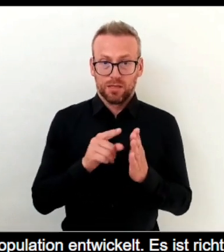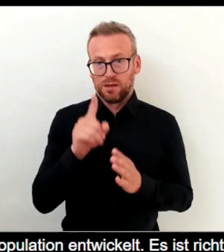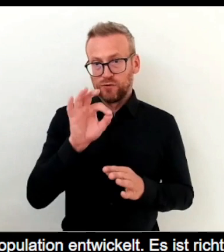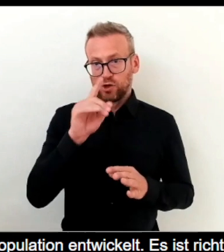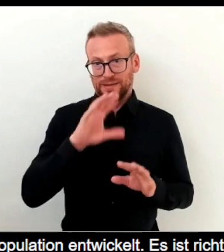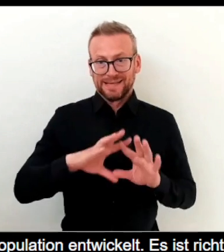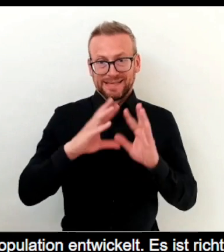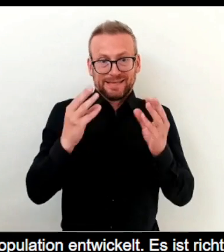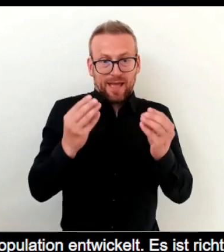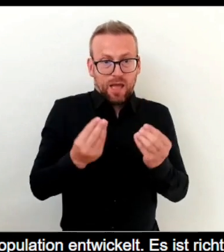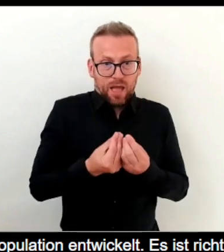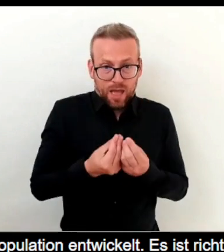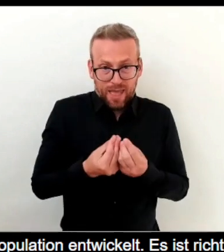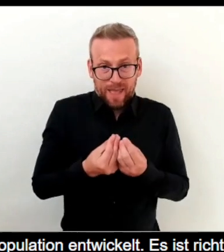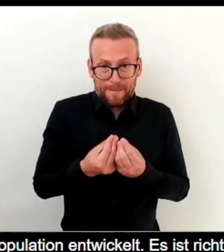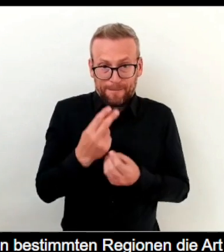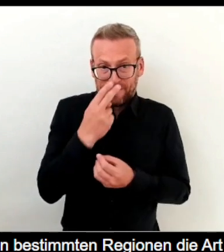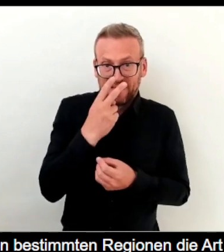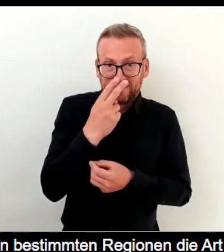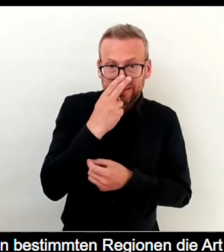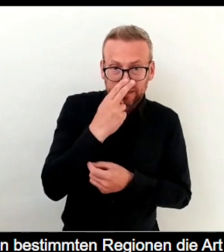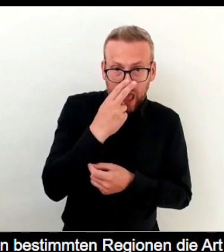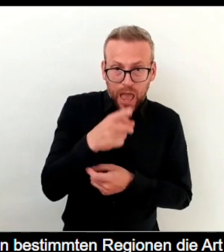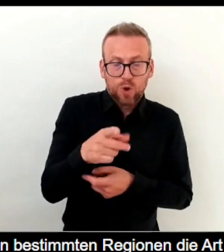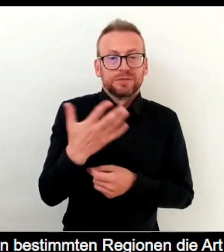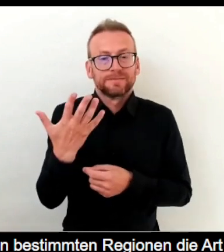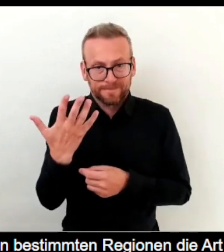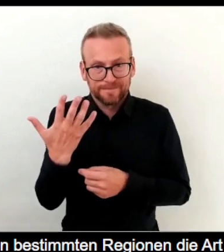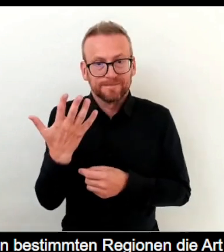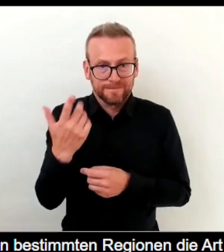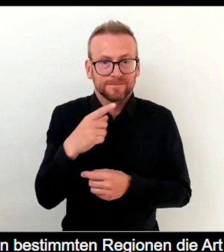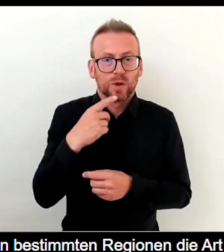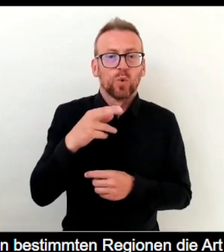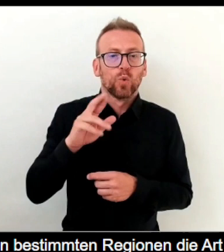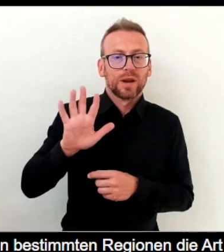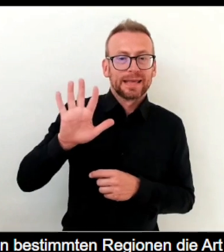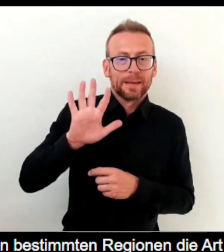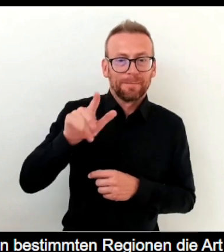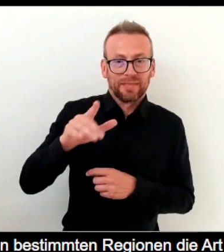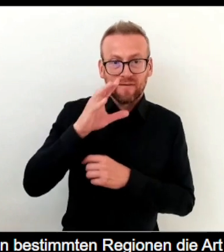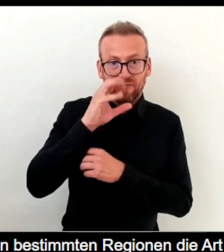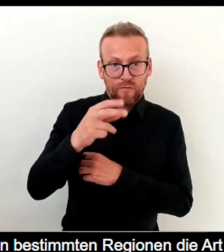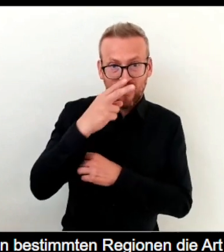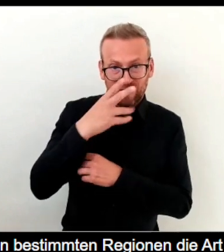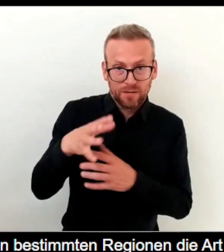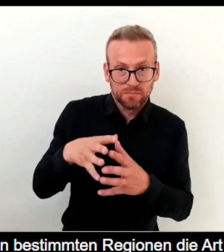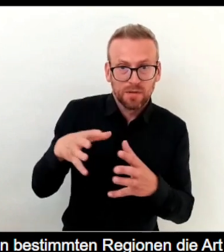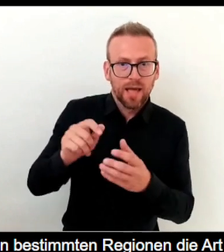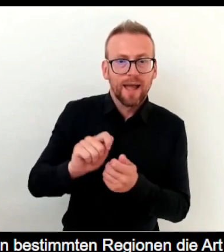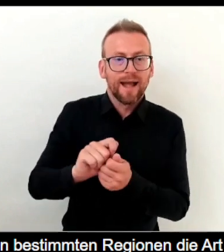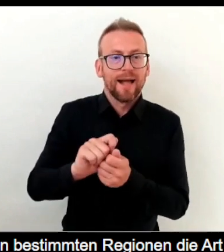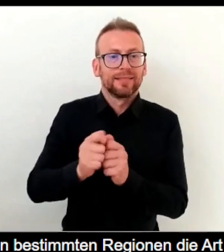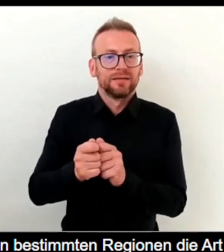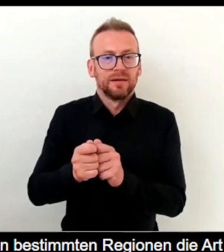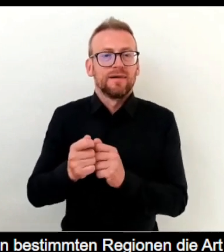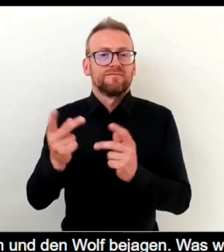damit wir ein klareres Bild auch kriegen, wie die Realität vor Ort aussieht. Diese Daten sammeln wir gerade. Und auf dieser neuen